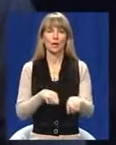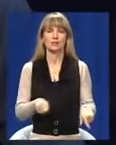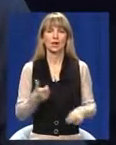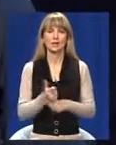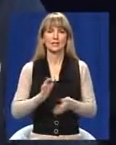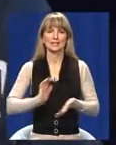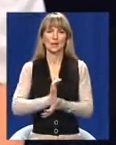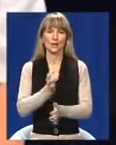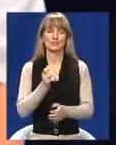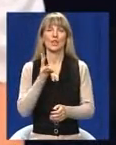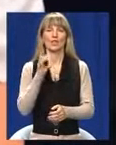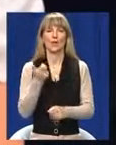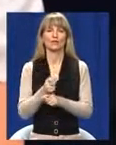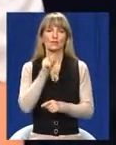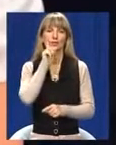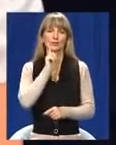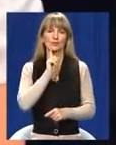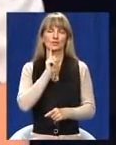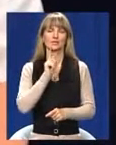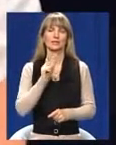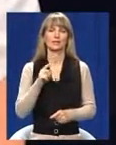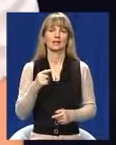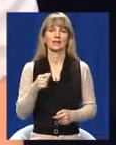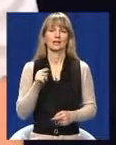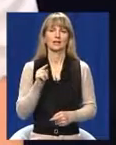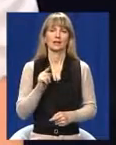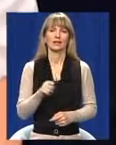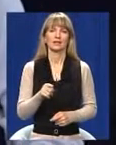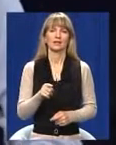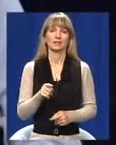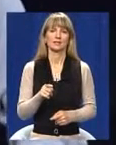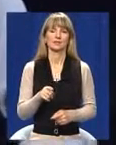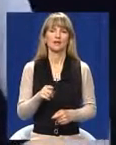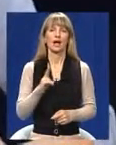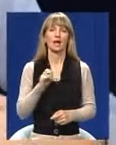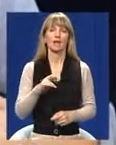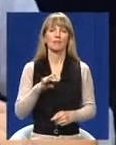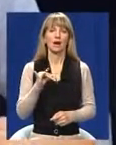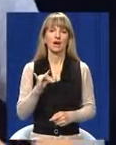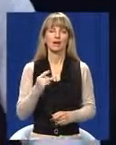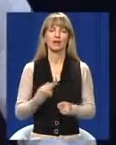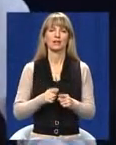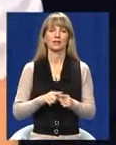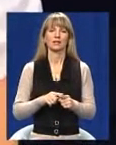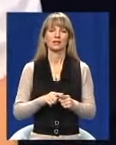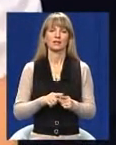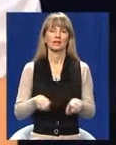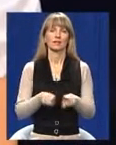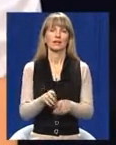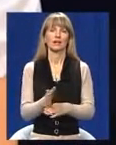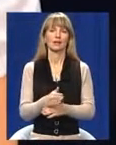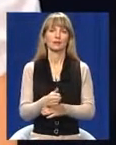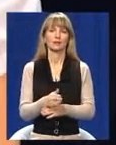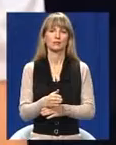скользкое, но очень вкусное. Варить в воде более 2 минут. Кальмар – это такая большая рыба?